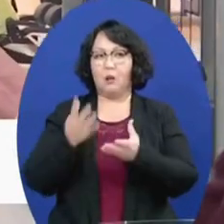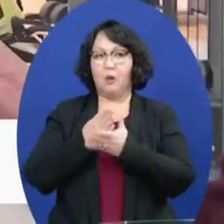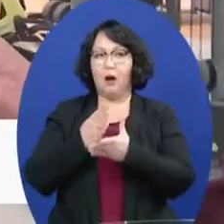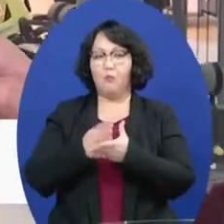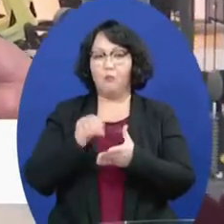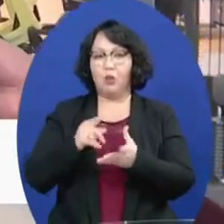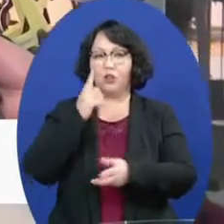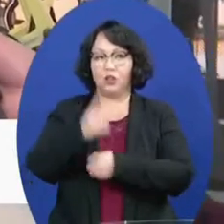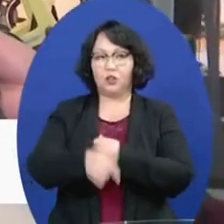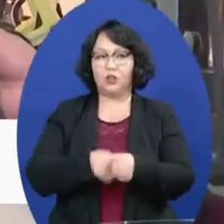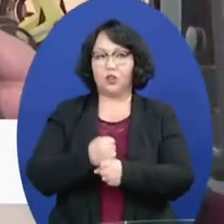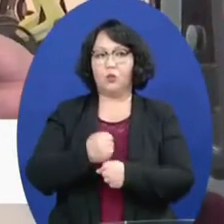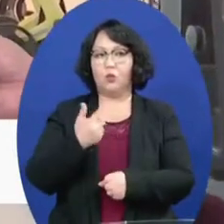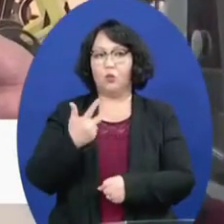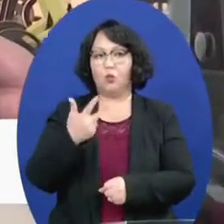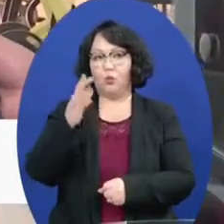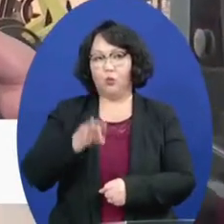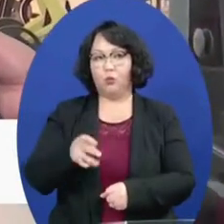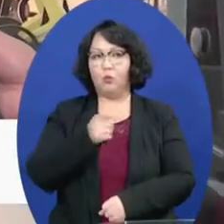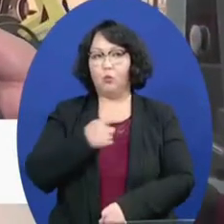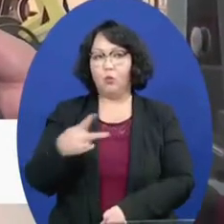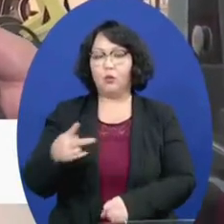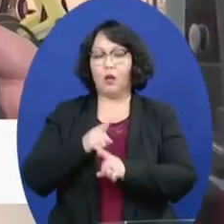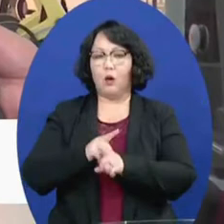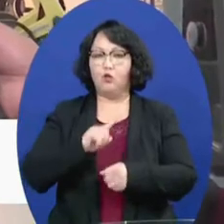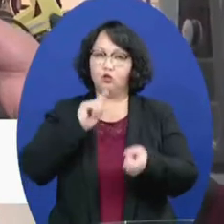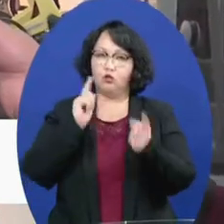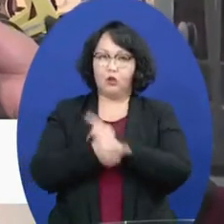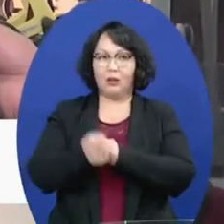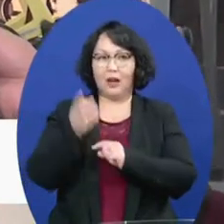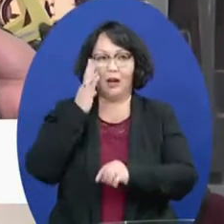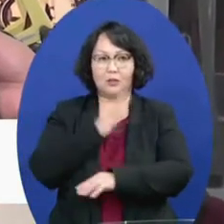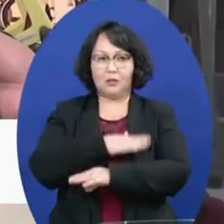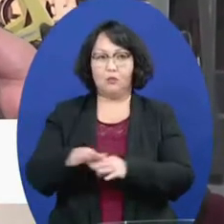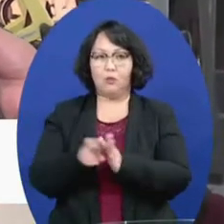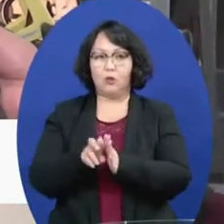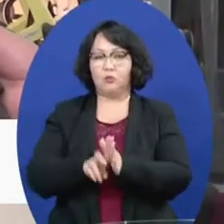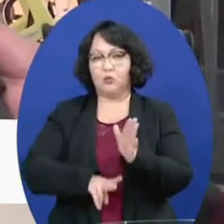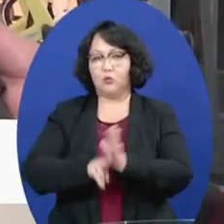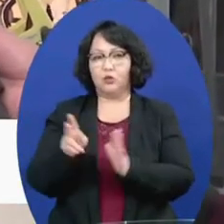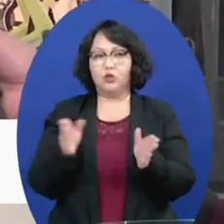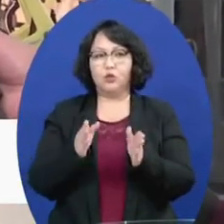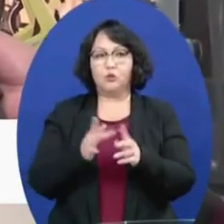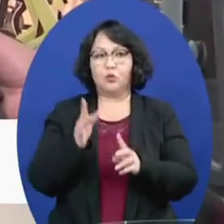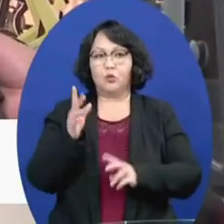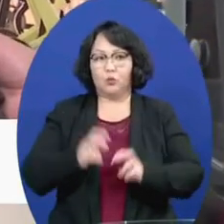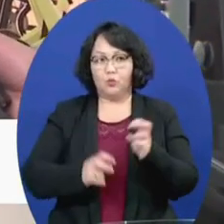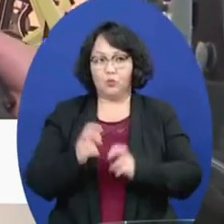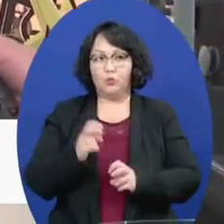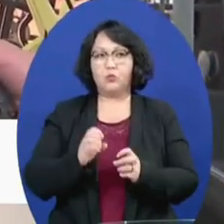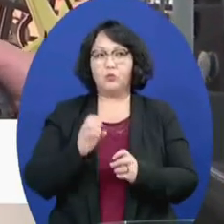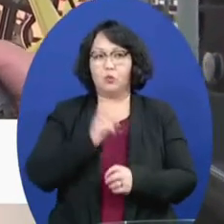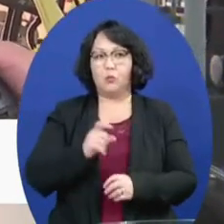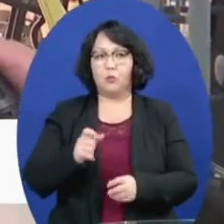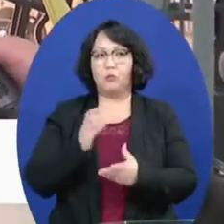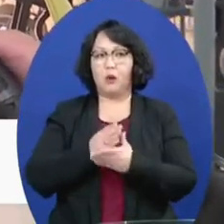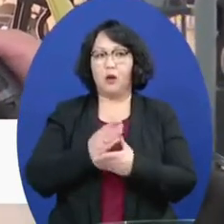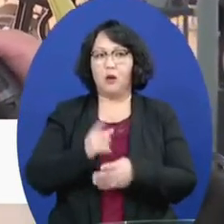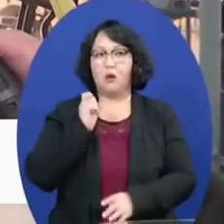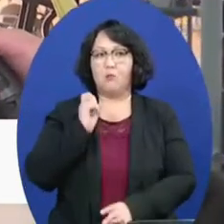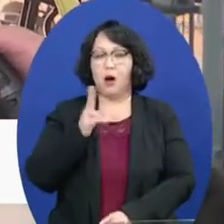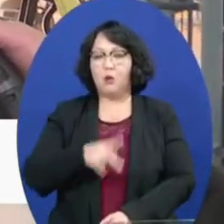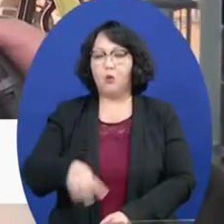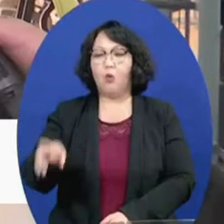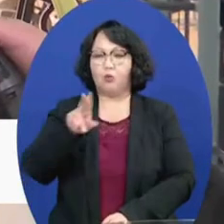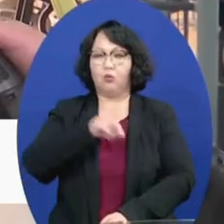үүнийг жилийн 3% хүүтэйгээр солиод явах ийм нөхцөл байдал нь бол боломж нь бол үүснэ. За жижиг дунд үйлдвэрлэгчд гэж байгаа. За энэ дээр банкнууд